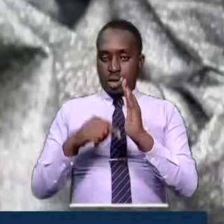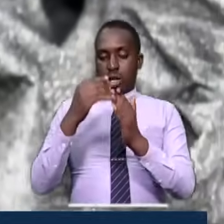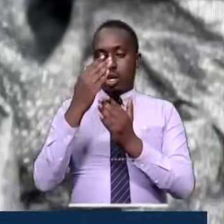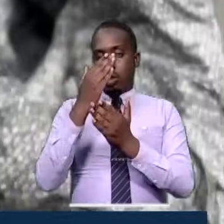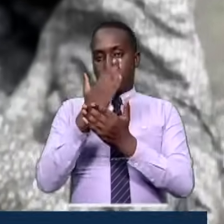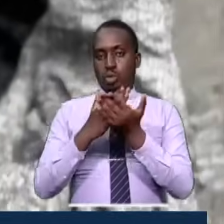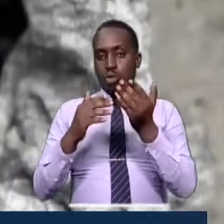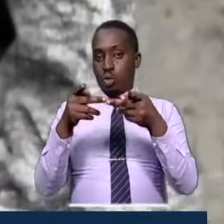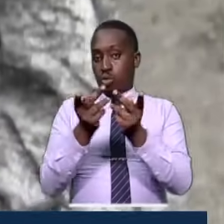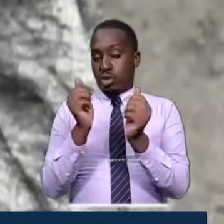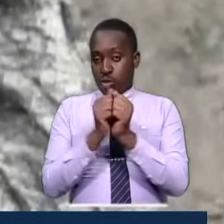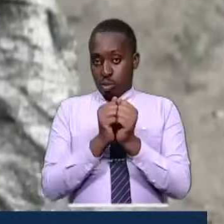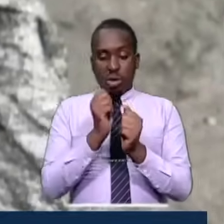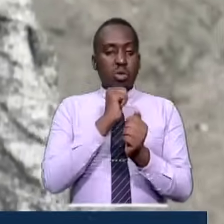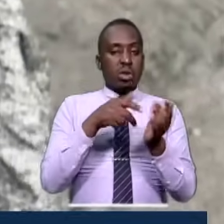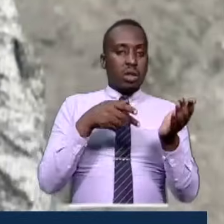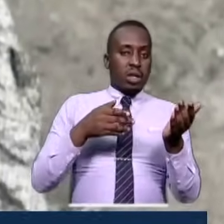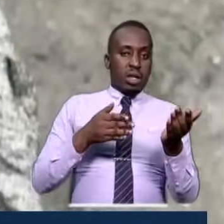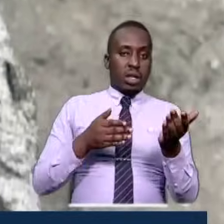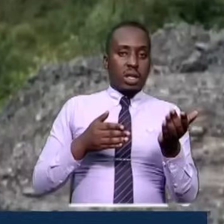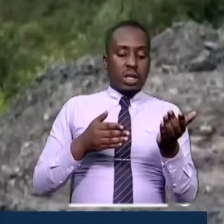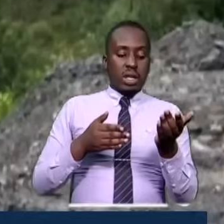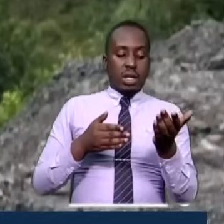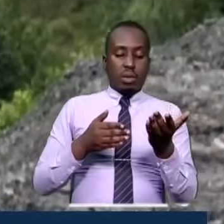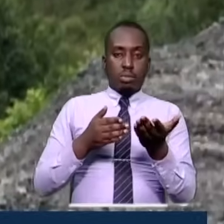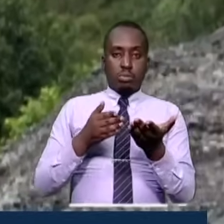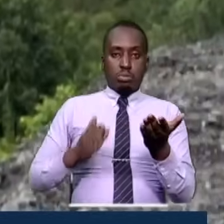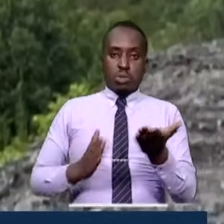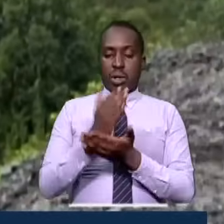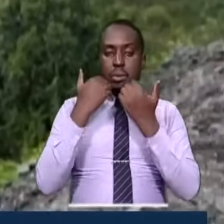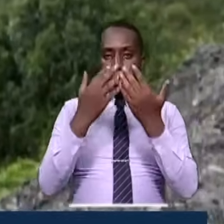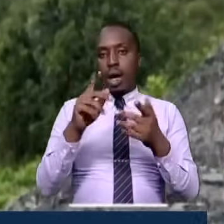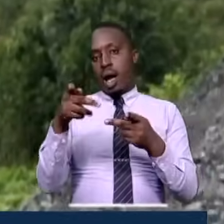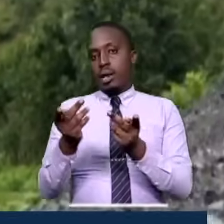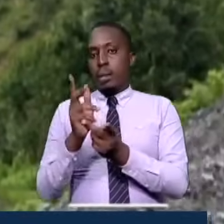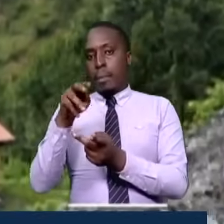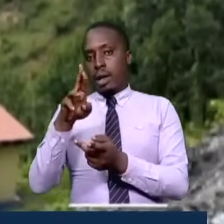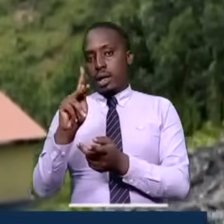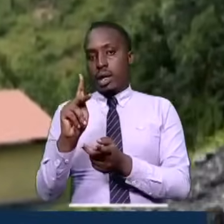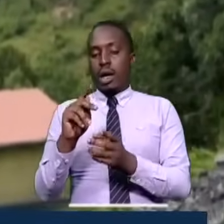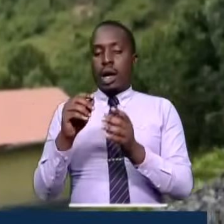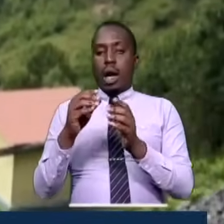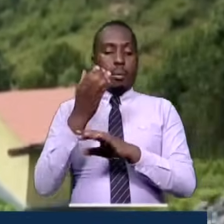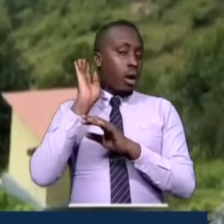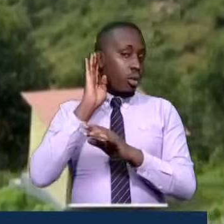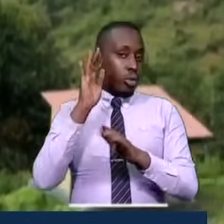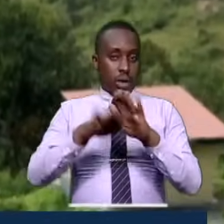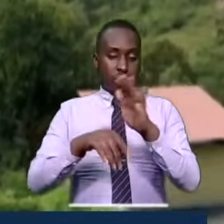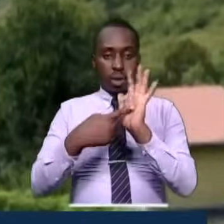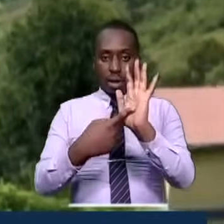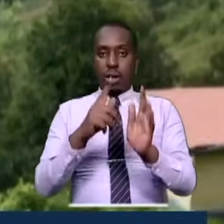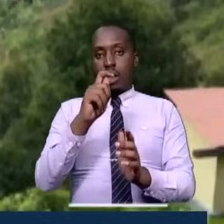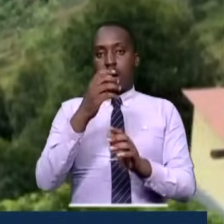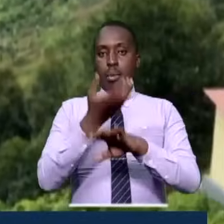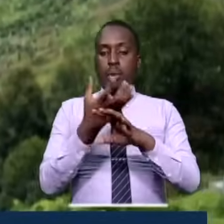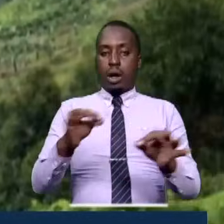impushya uduce 5 turi mu byanya bya pariki bikomye amakuru y'ibanze yagaragaje ko igihugu gifite amabuye y'agaciro angana na toni